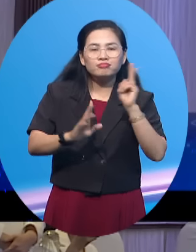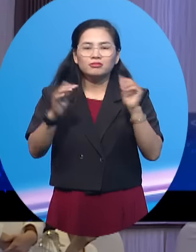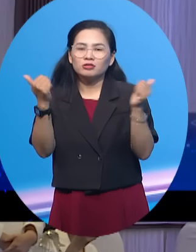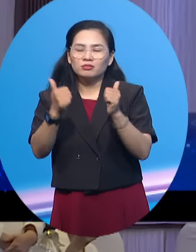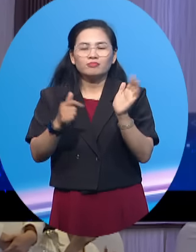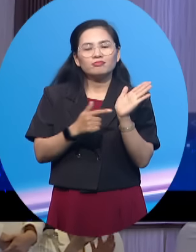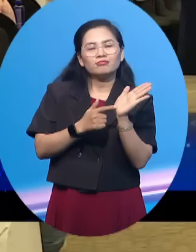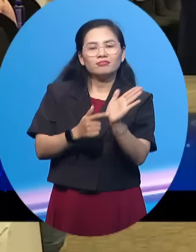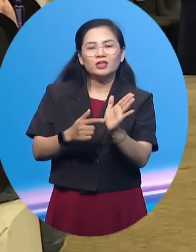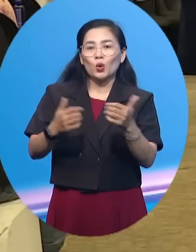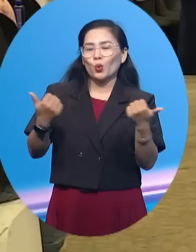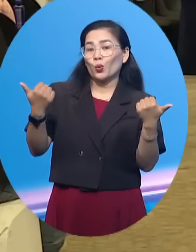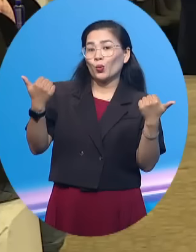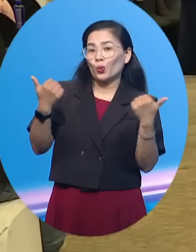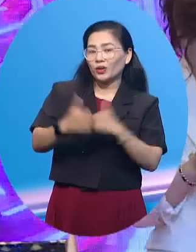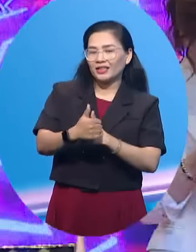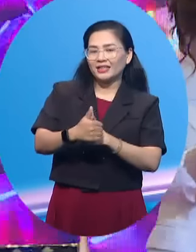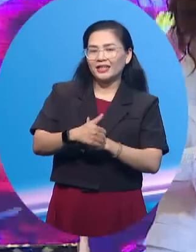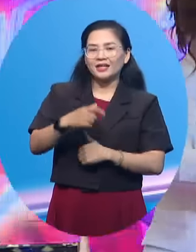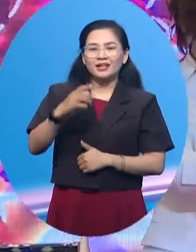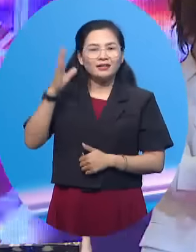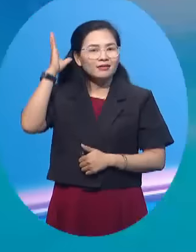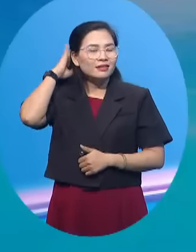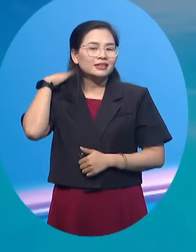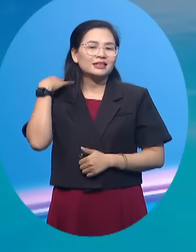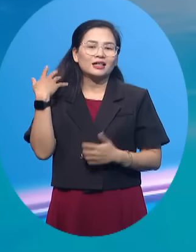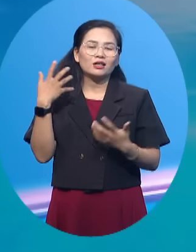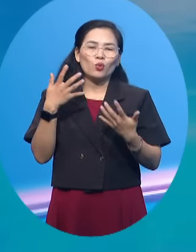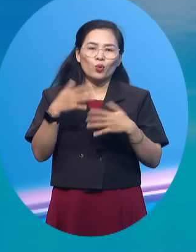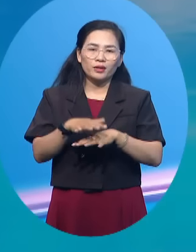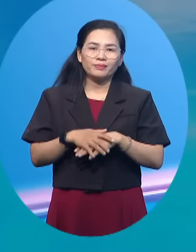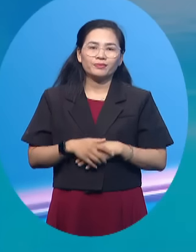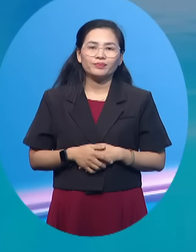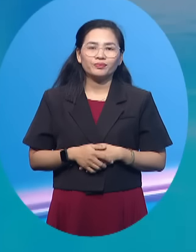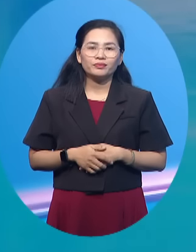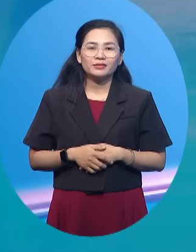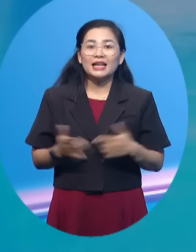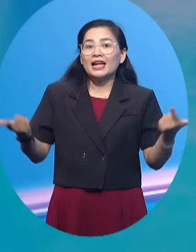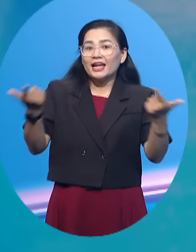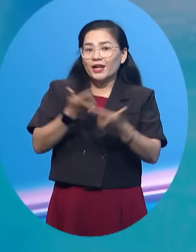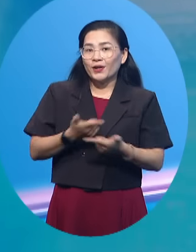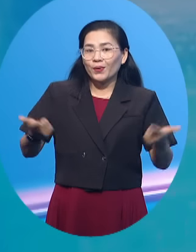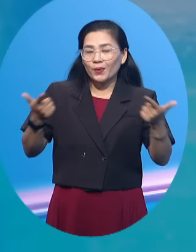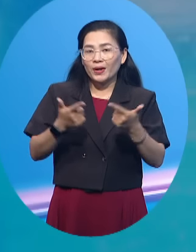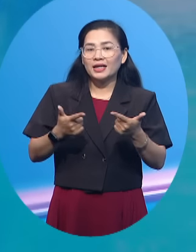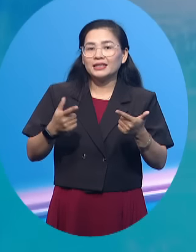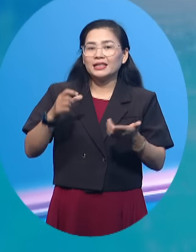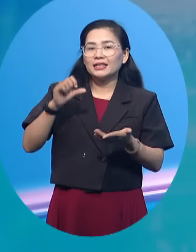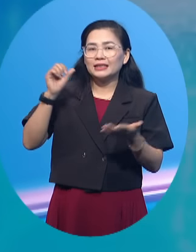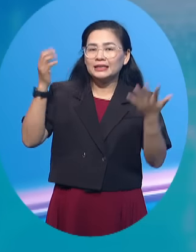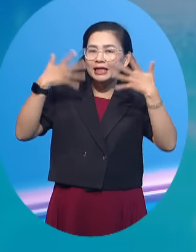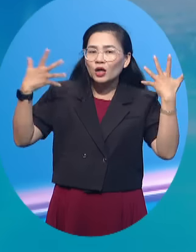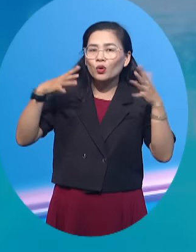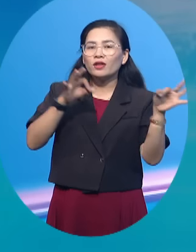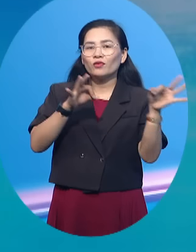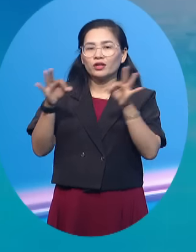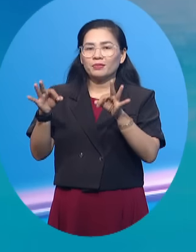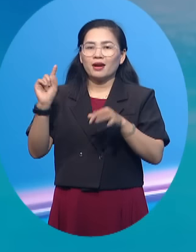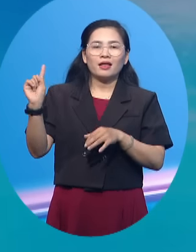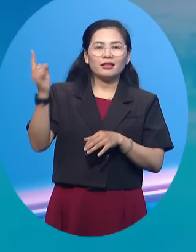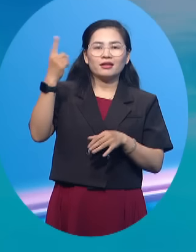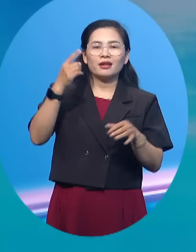trình diễn cuộc thi Hương sắc tóc hội nhập. Thưa quý vị, Liên hoan sân khấu Thành phố Hồ Chí Minh lần thứ nhất năm 2024